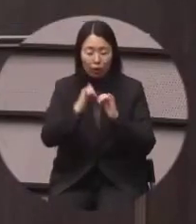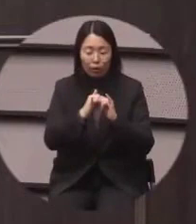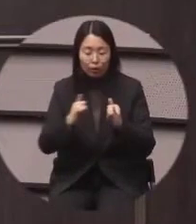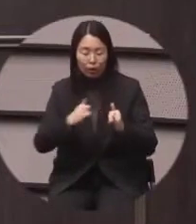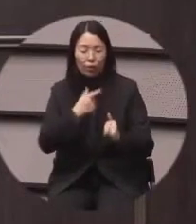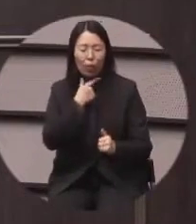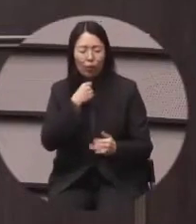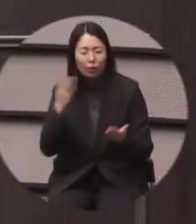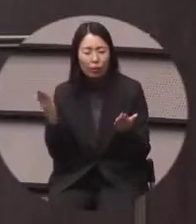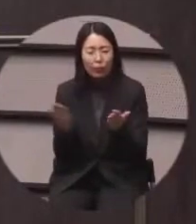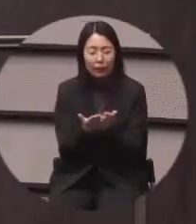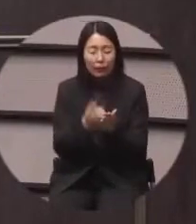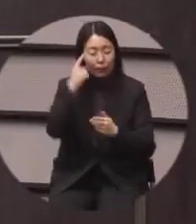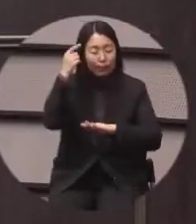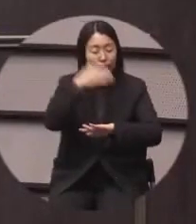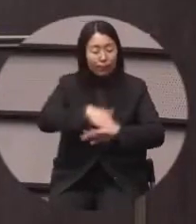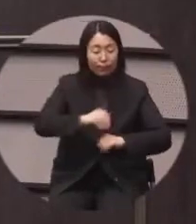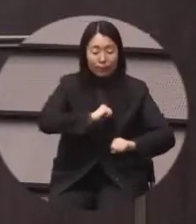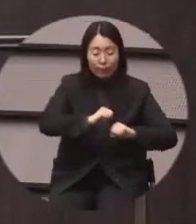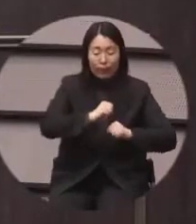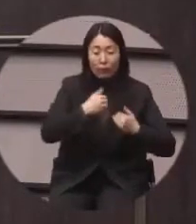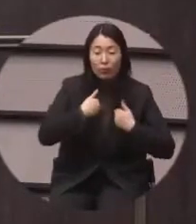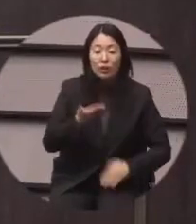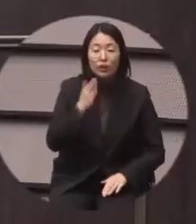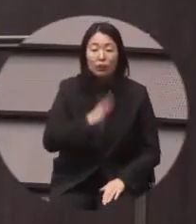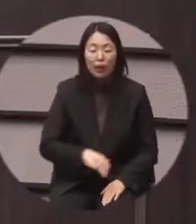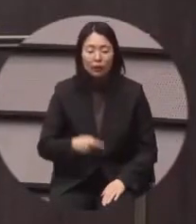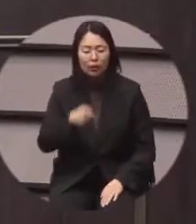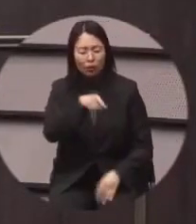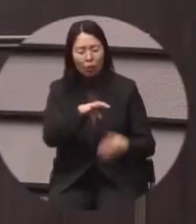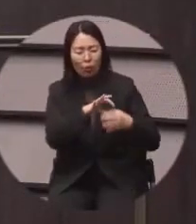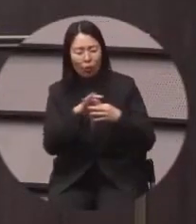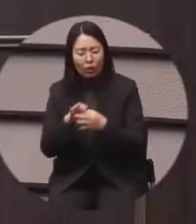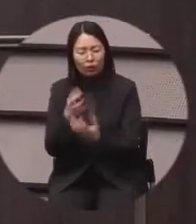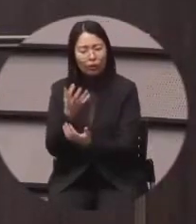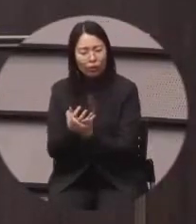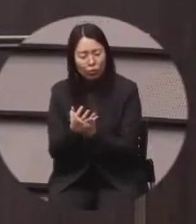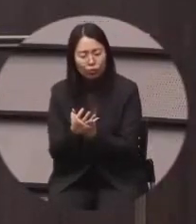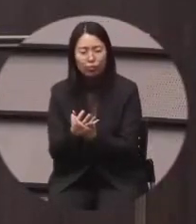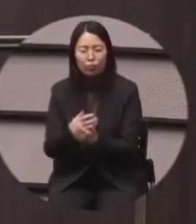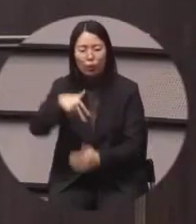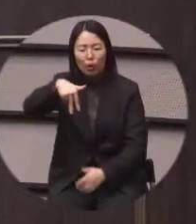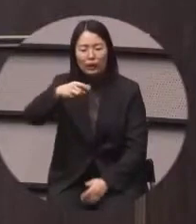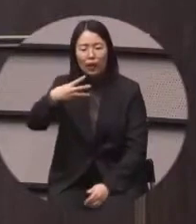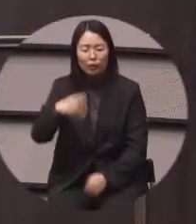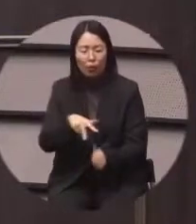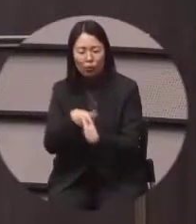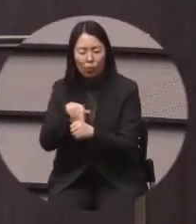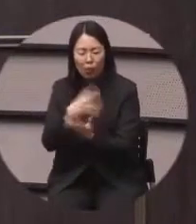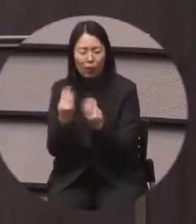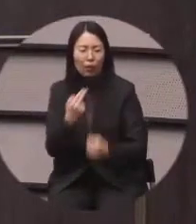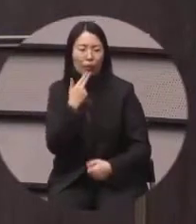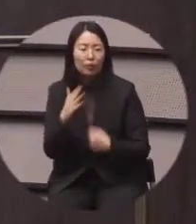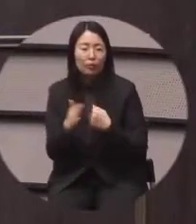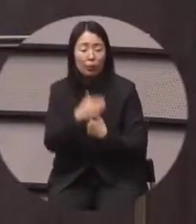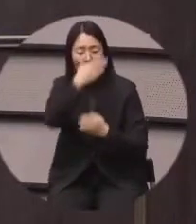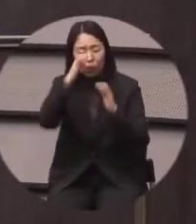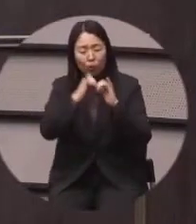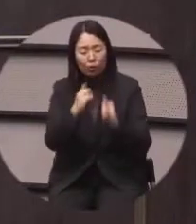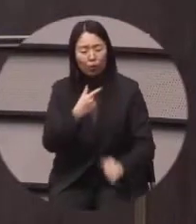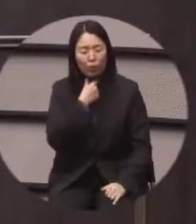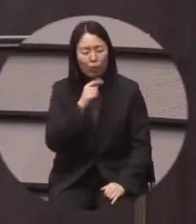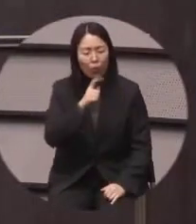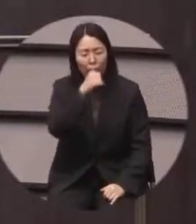기획해서 추진되어야 하지만 그에 맞는 통계 자료나 조사 자료가 없어 광주시 청년 계층이 필요한